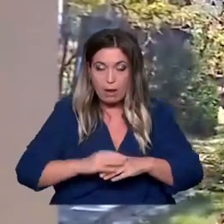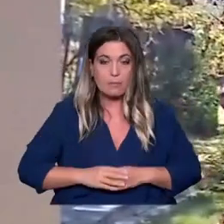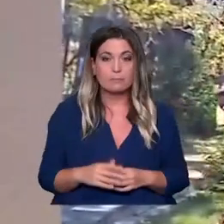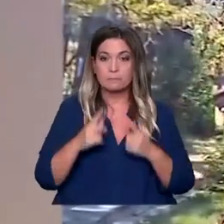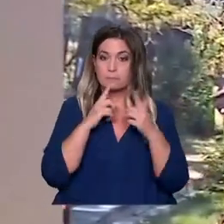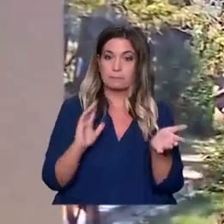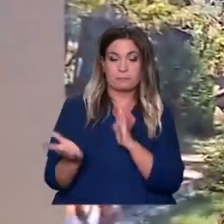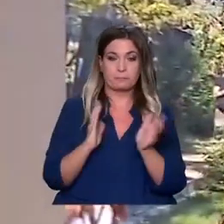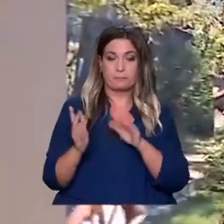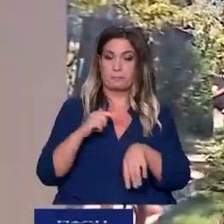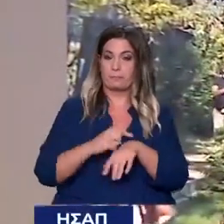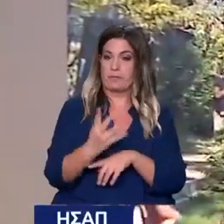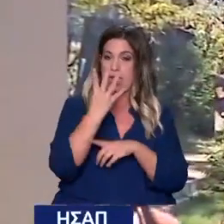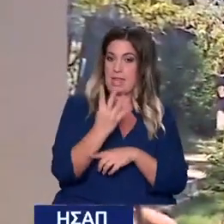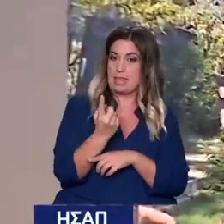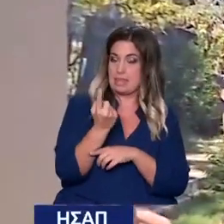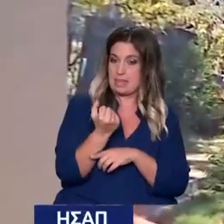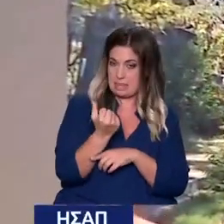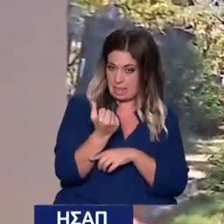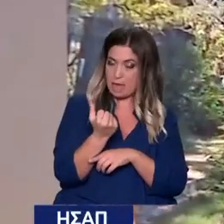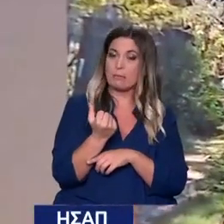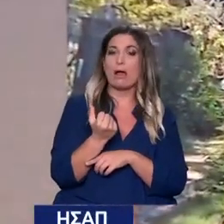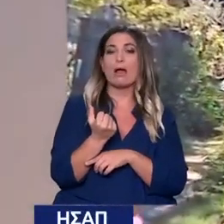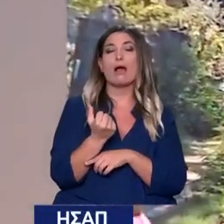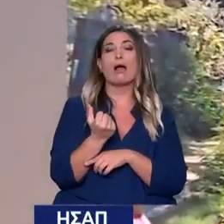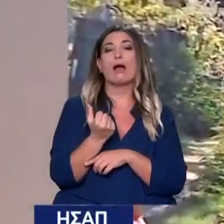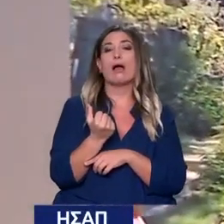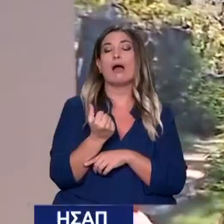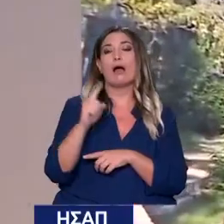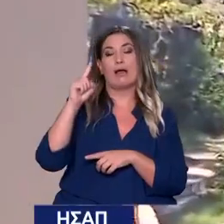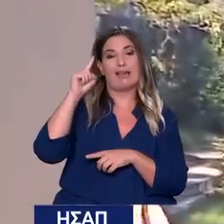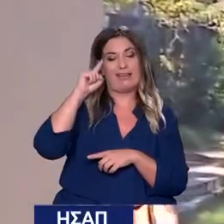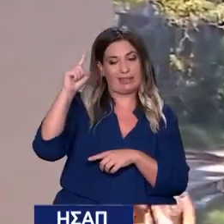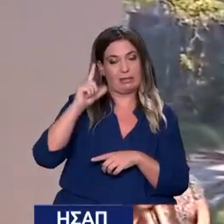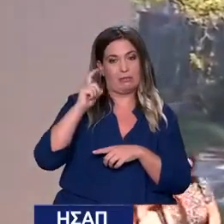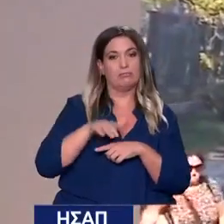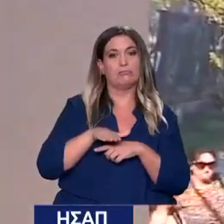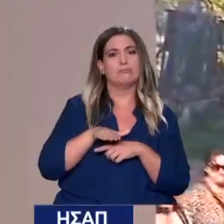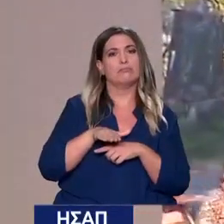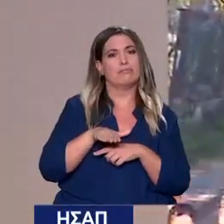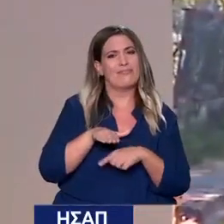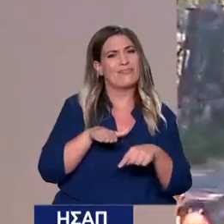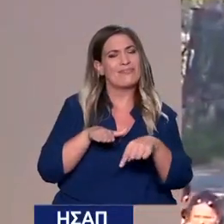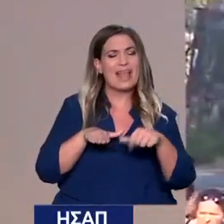Περίπου 4,5 ώρα σταμάτησε ο σειρμός μετά την Ερατζιώτισσα και πριν την Ειρήνη.